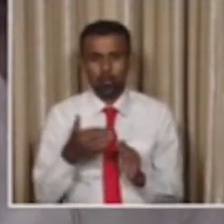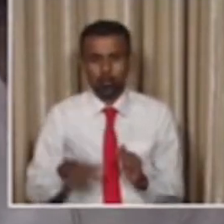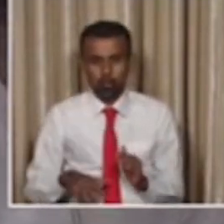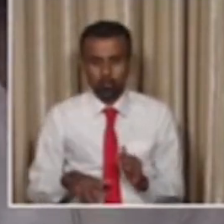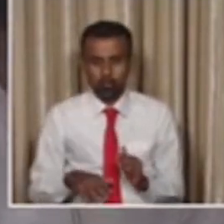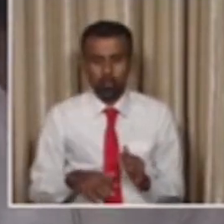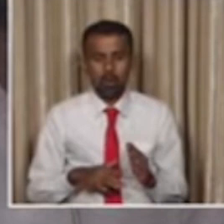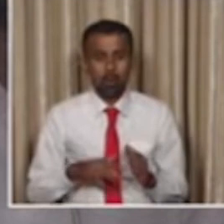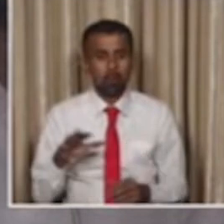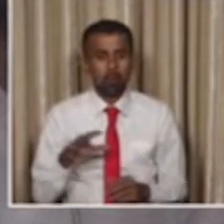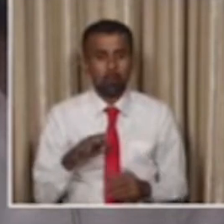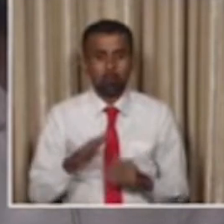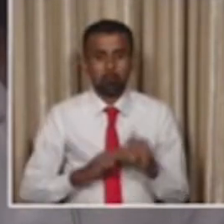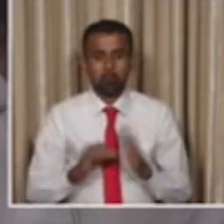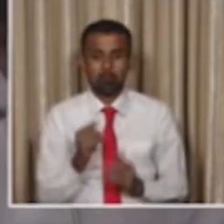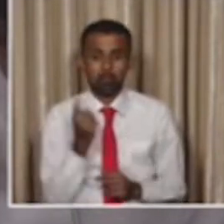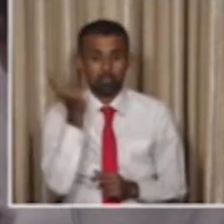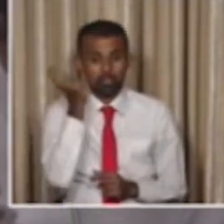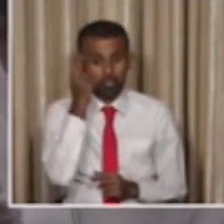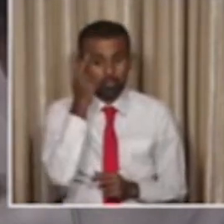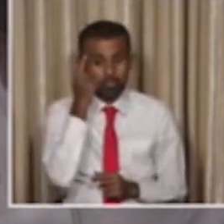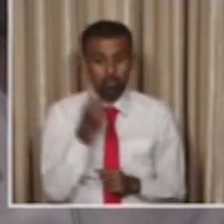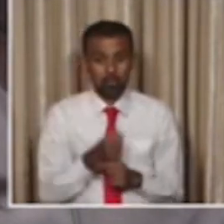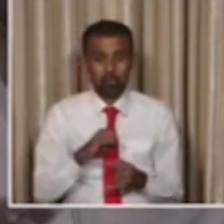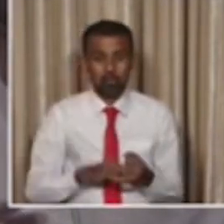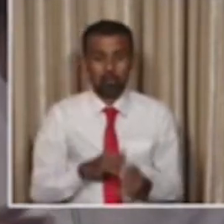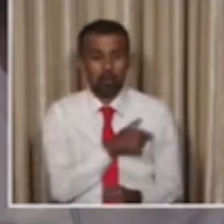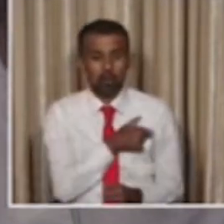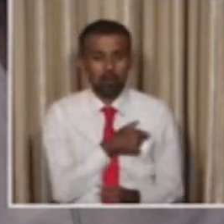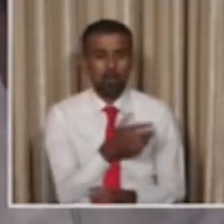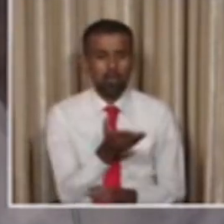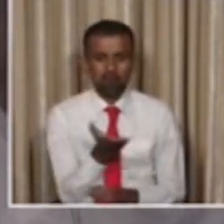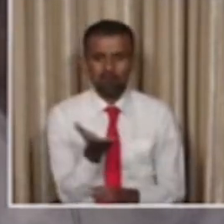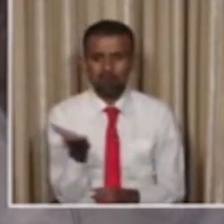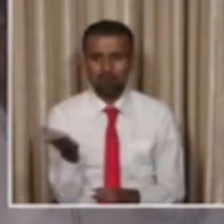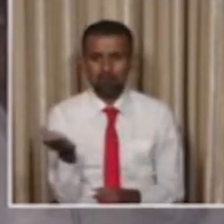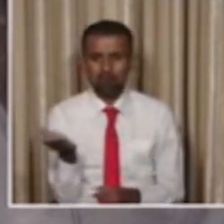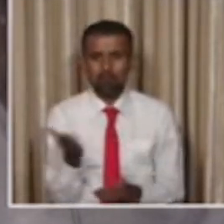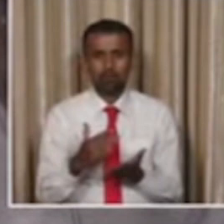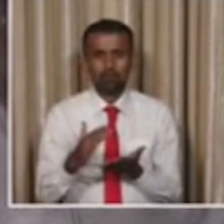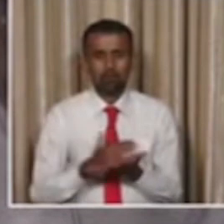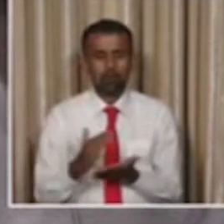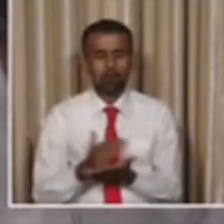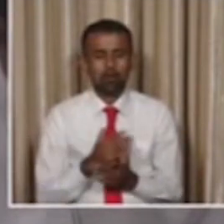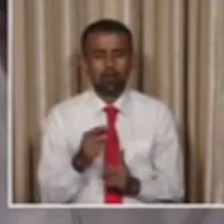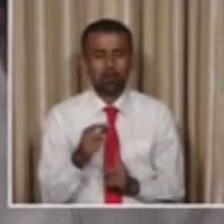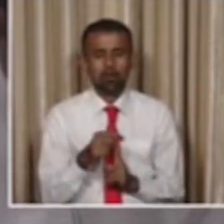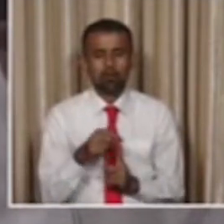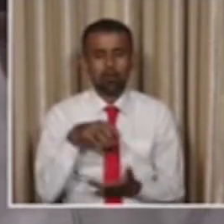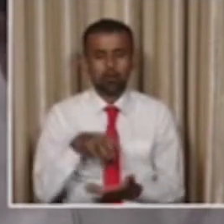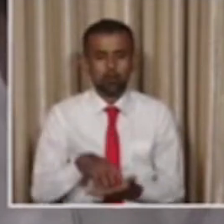පිළිබඳ ප්‍රායෝගික දැනුමක් ඇති ග්‍රාමීය නායකයන් ඉන්නවා. ඇයි ඒගොල්ලන්ගේ සහයෝගයක් ප්‍රාදේශීය